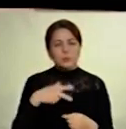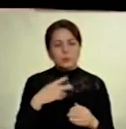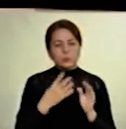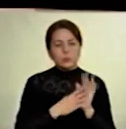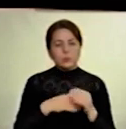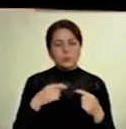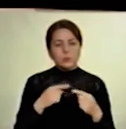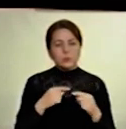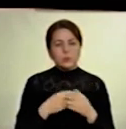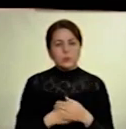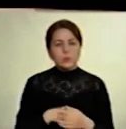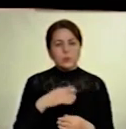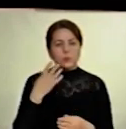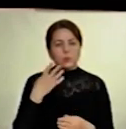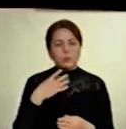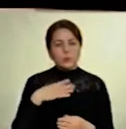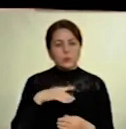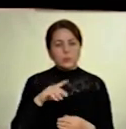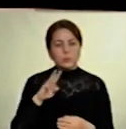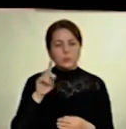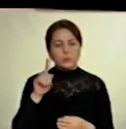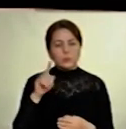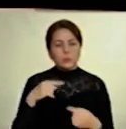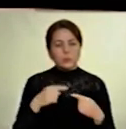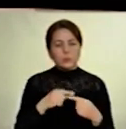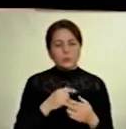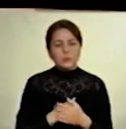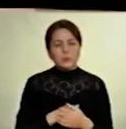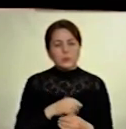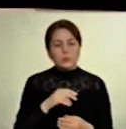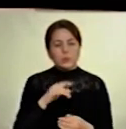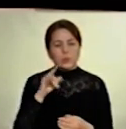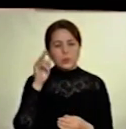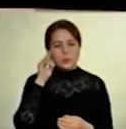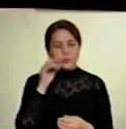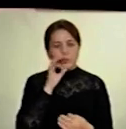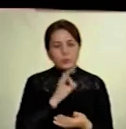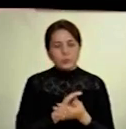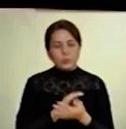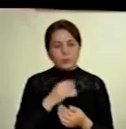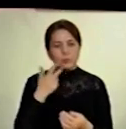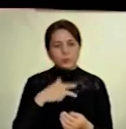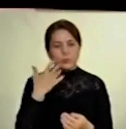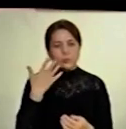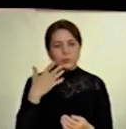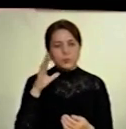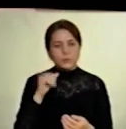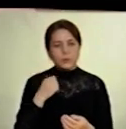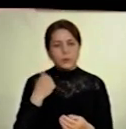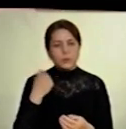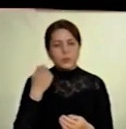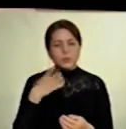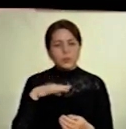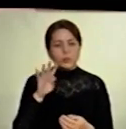to'g'ri keladi va 41 to'g'ri keladi. Demak, noto'g'ri javoblar 35 va